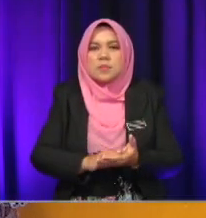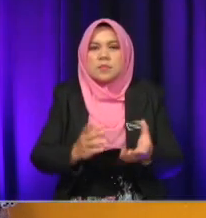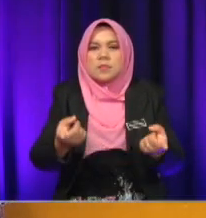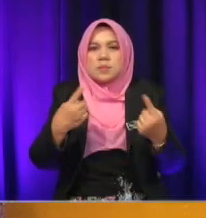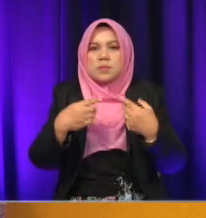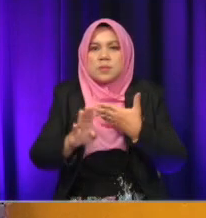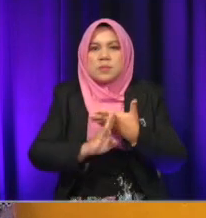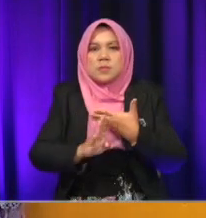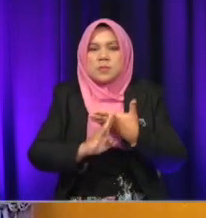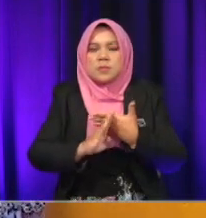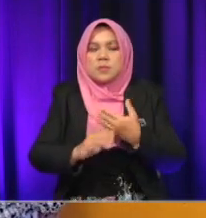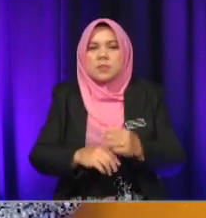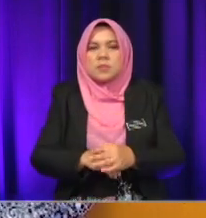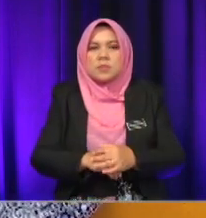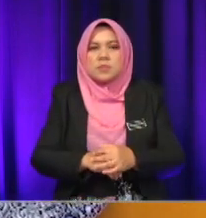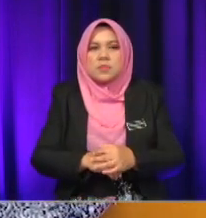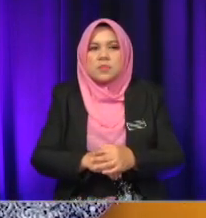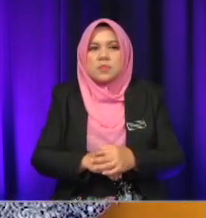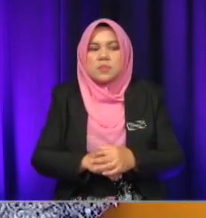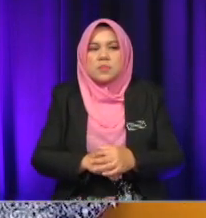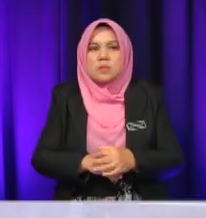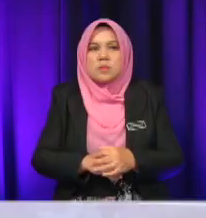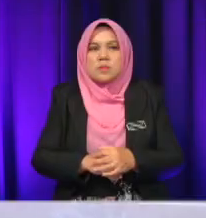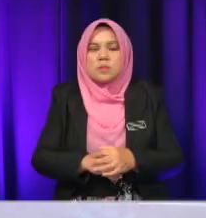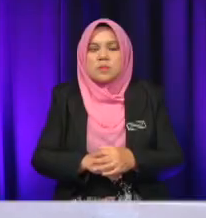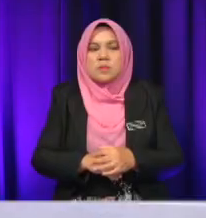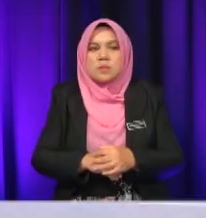dan mudarat. Betul, cikgu. Setuju. Kadang-kadang